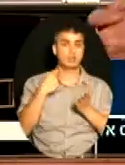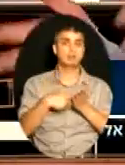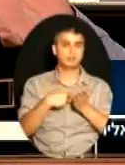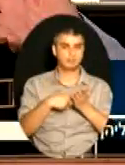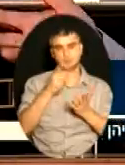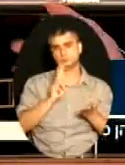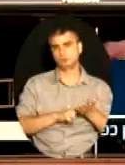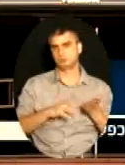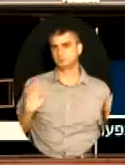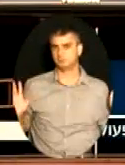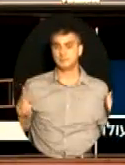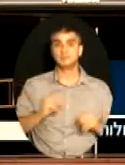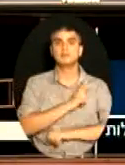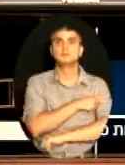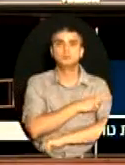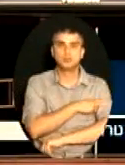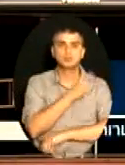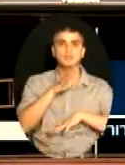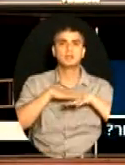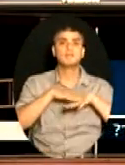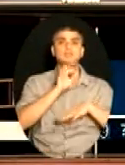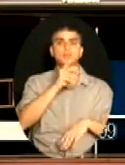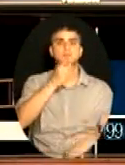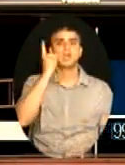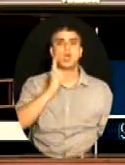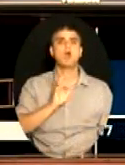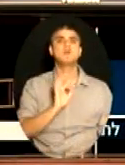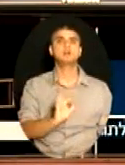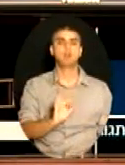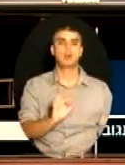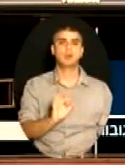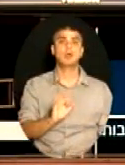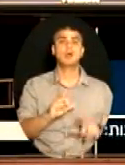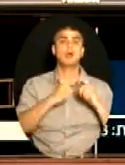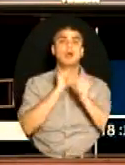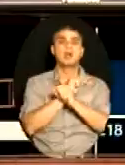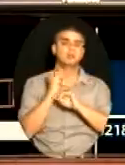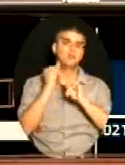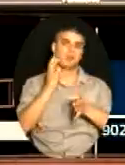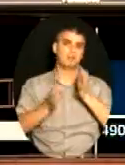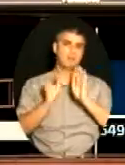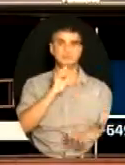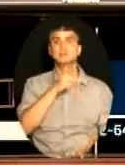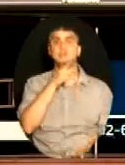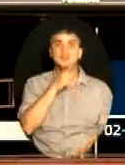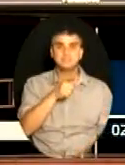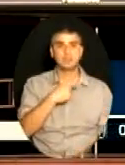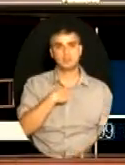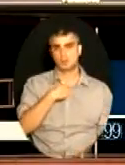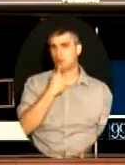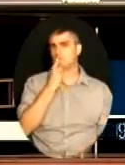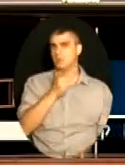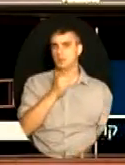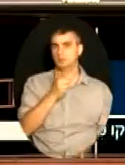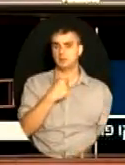מחיר, הם צודקים. המשטרה, זאת תפקידה וזאת חובתה לעצור ולהביא אותם לדין. וזה, אני אומר